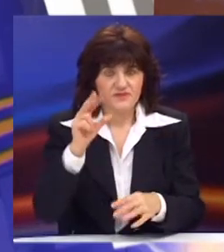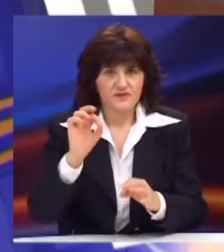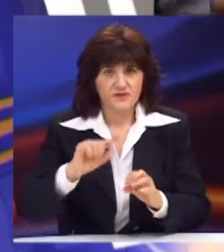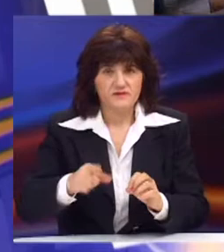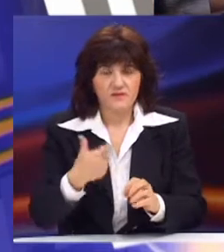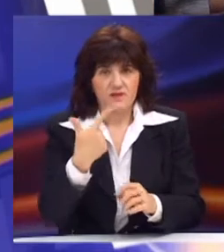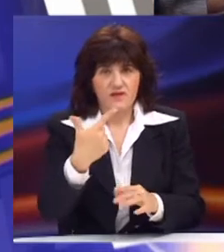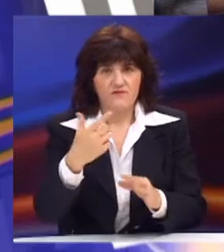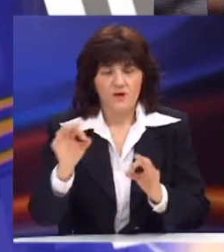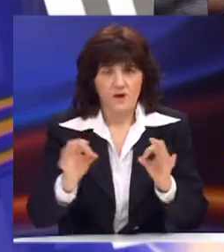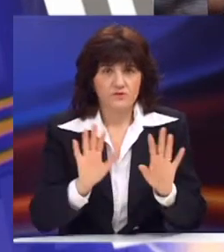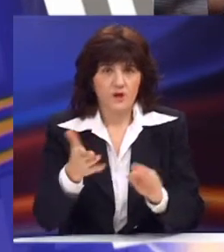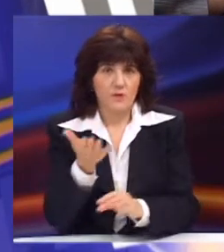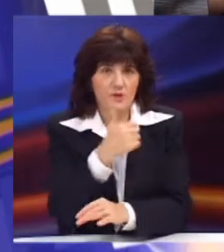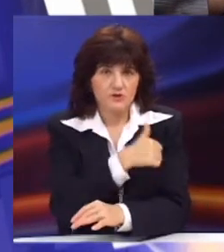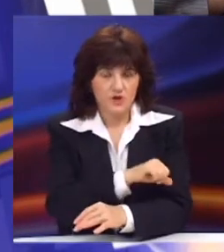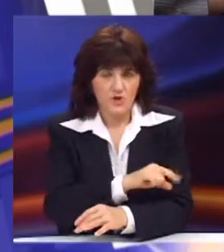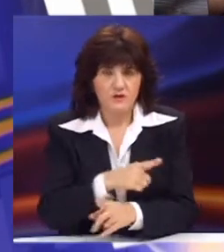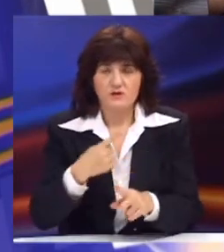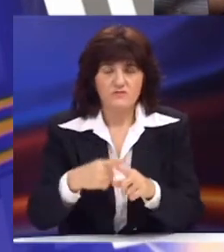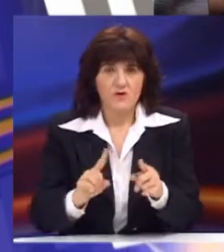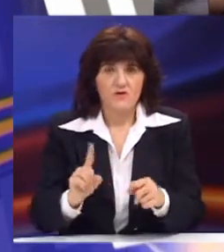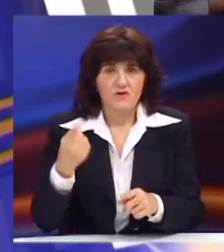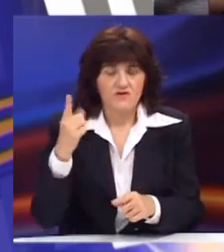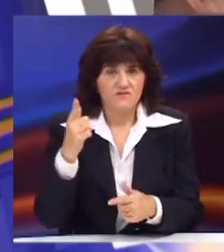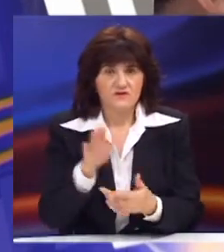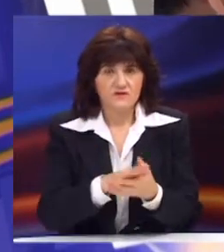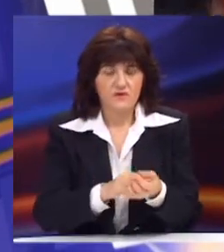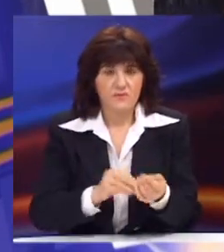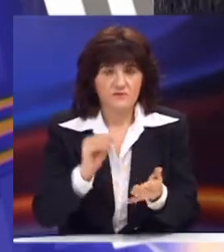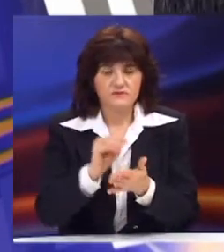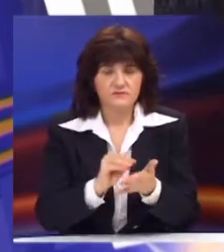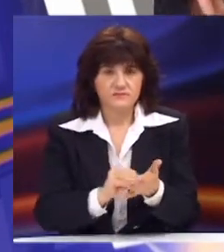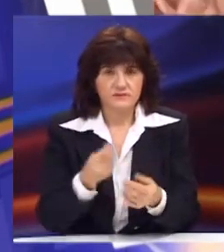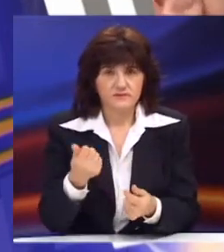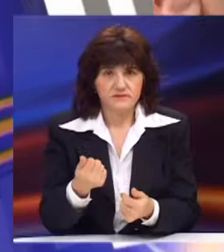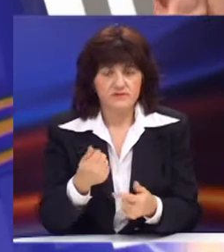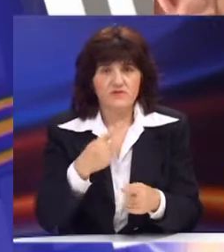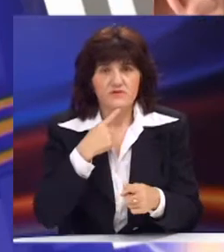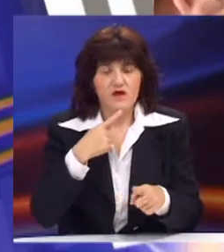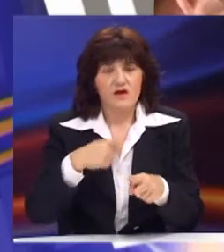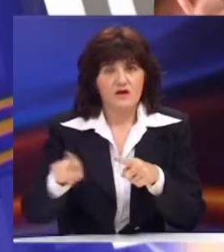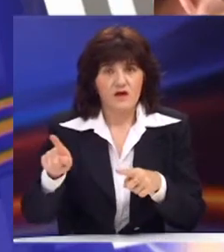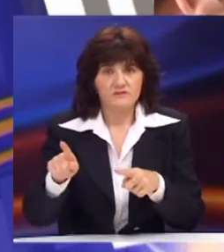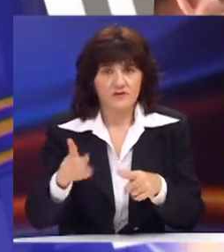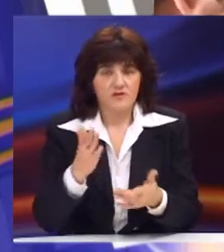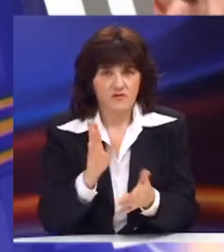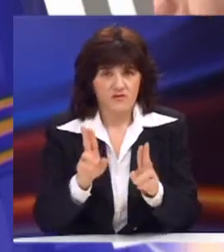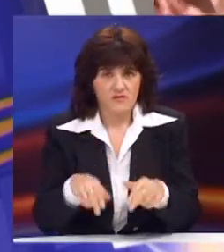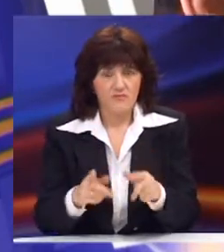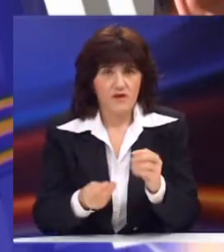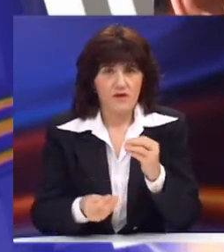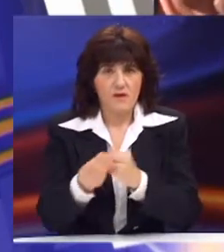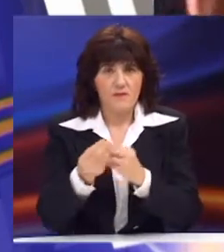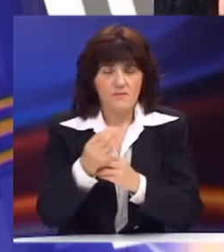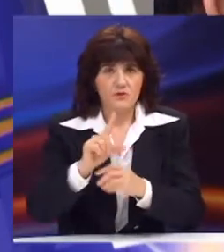za 13,2% u odnosu na prošlu godinu, i to zbog visokih startnih statističkih osnova. Za razliku od toga beleži